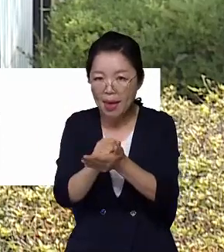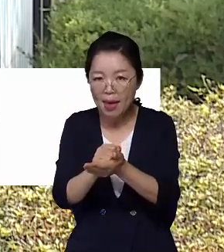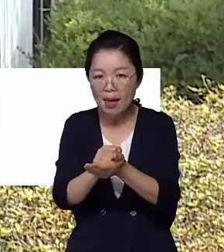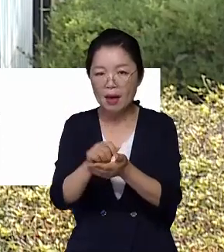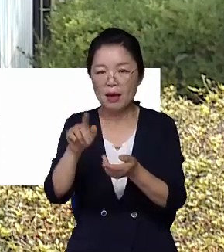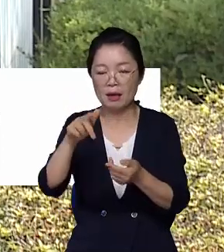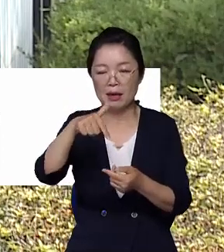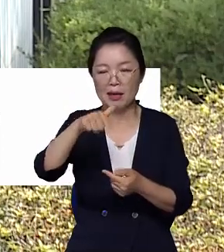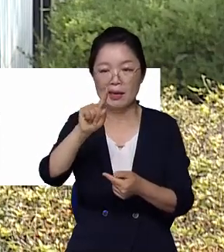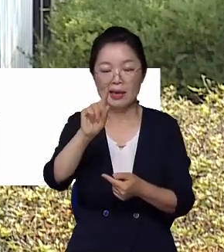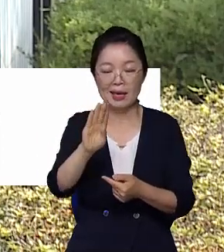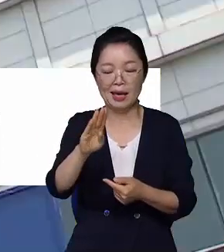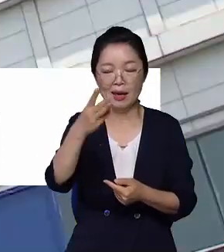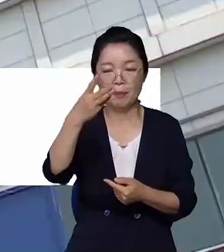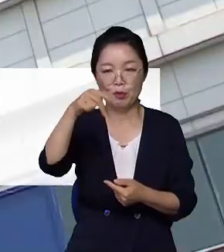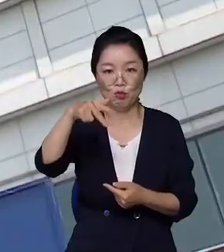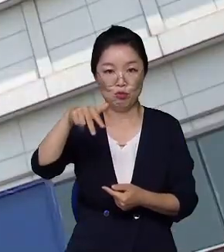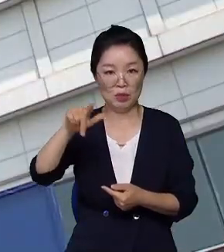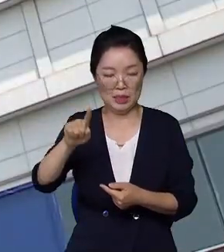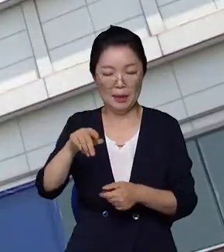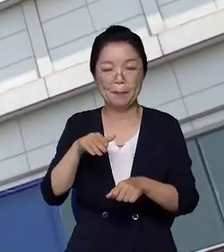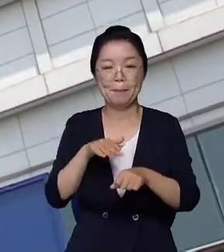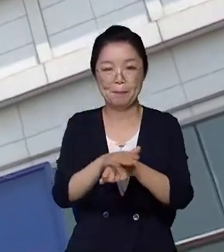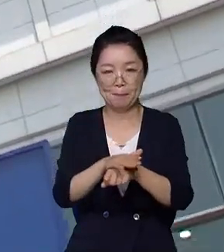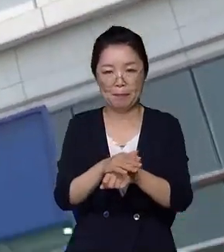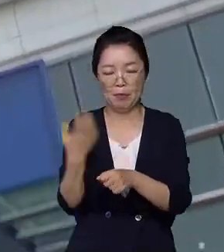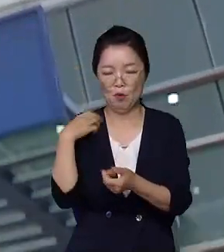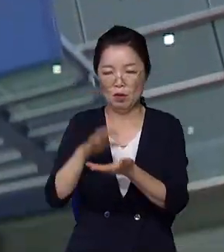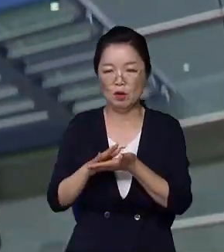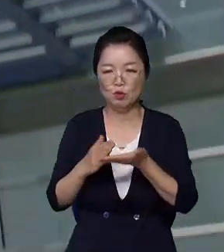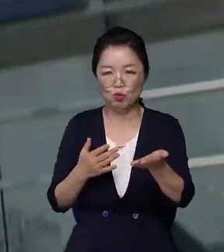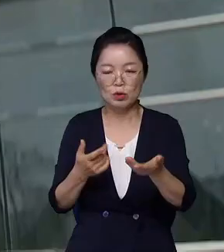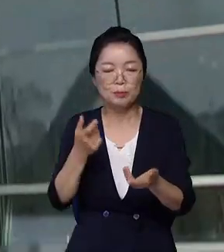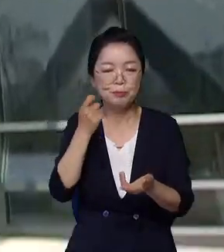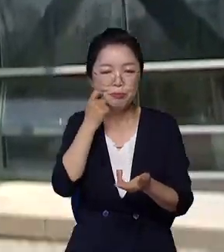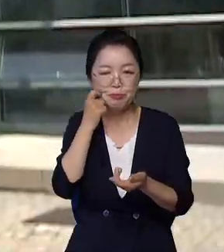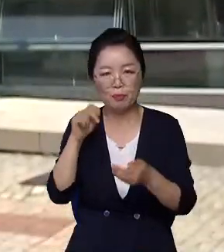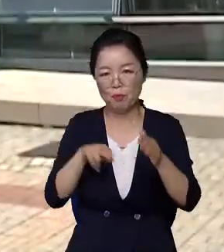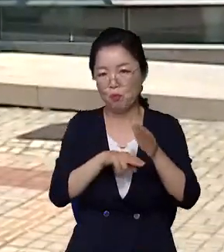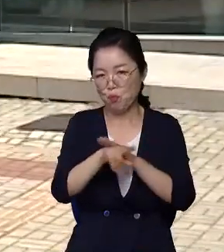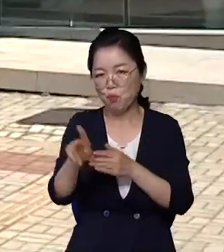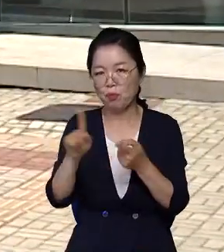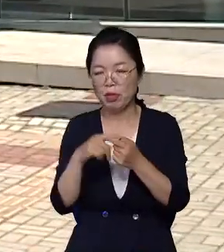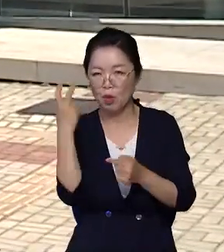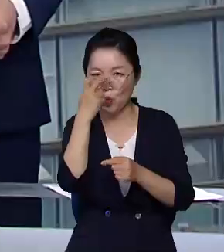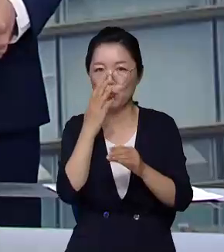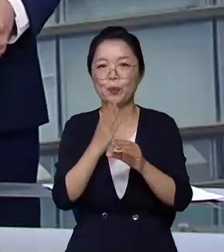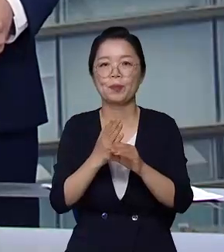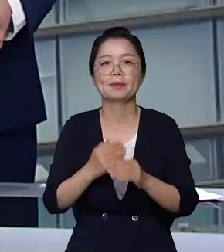보증금을 가로챈 뒤 이를 반환하지 않고 잠적한 걸로 보고 추적하고 있습니다.